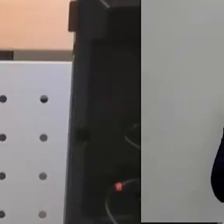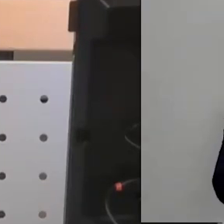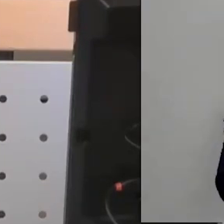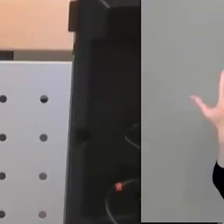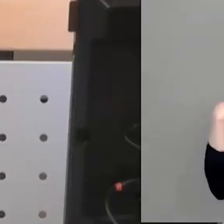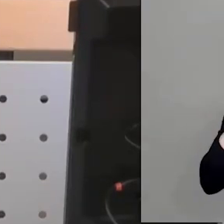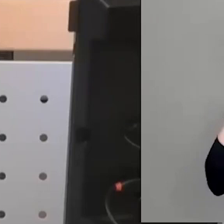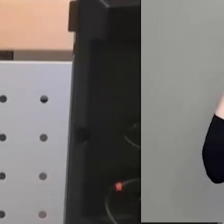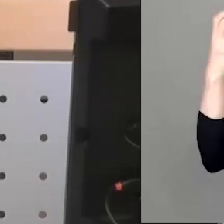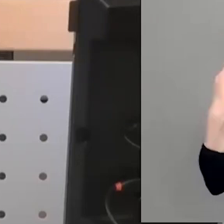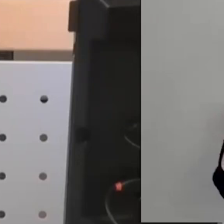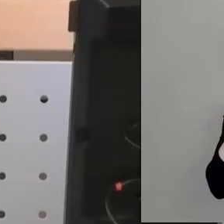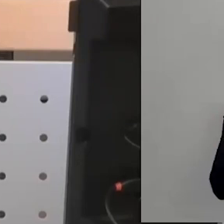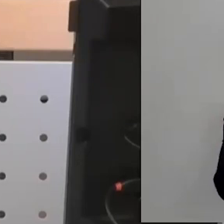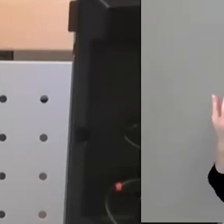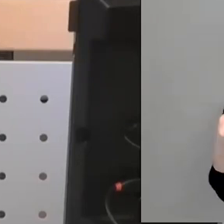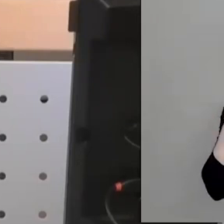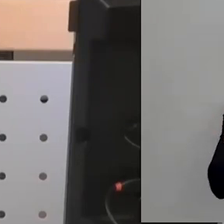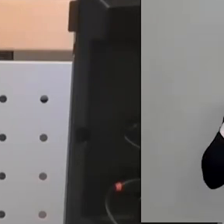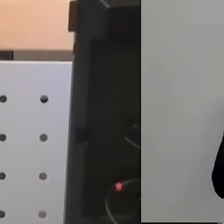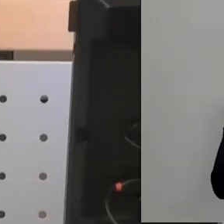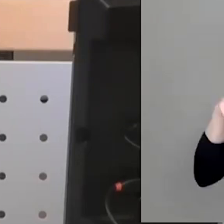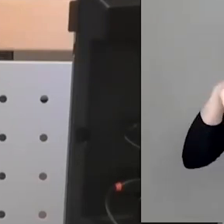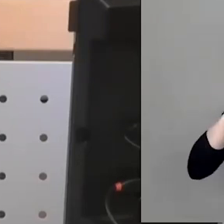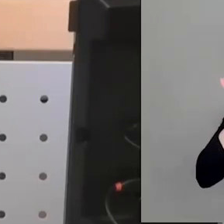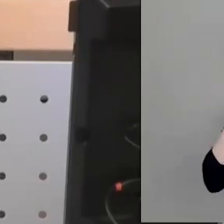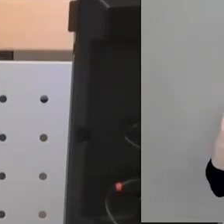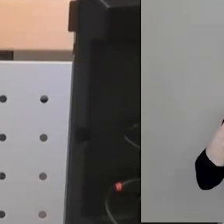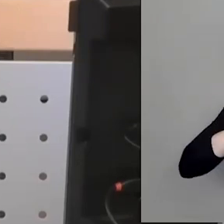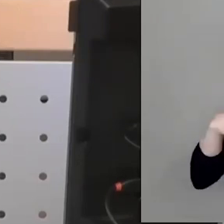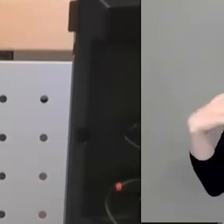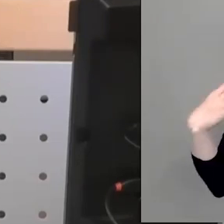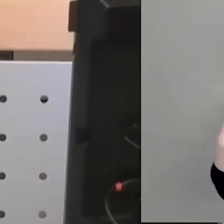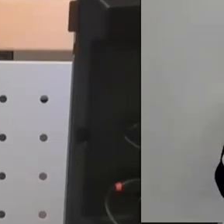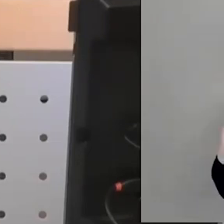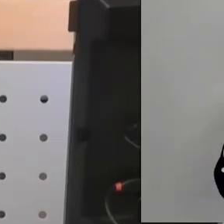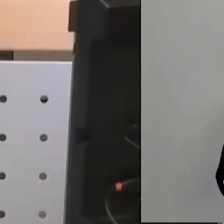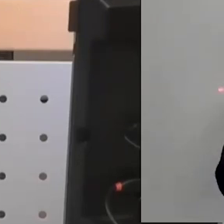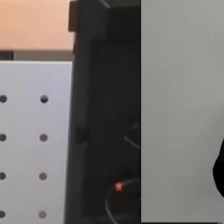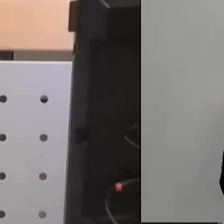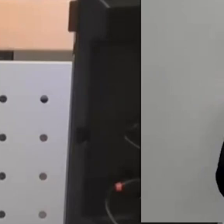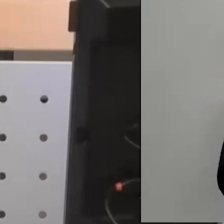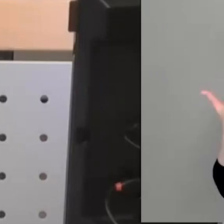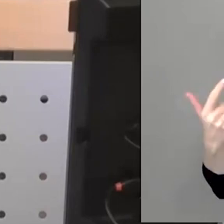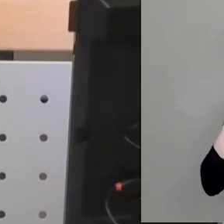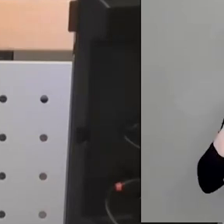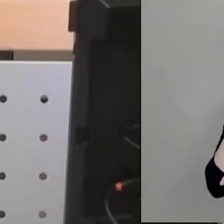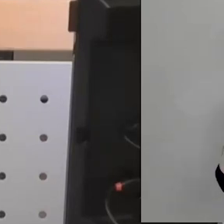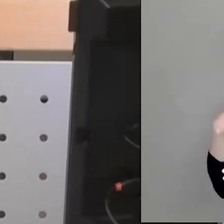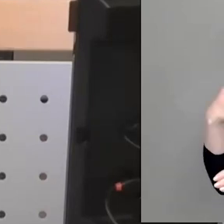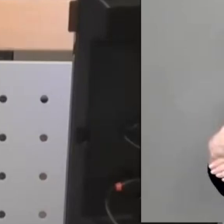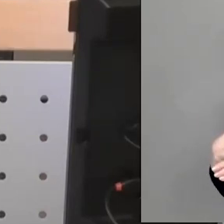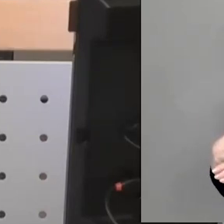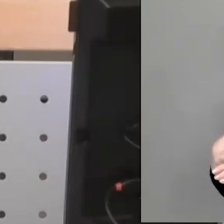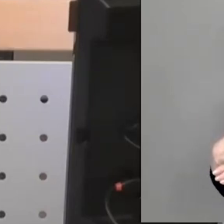eine zusätzliche Personalstelle für den Doppelhaushalt 21/22 besetzt werden sollen, doch infolge der